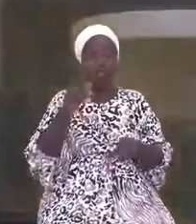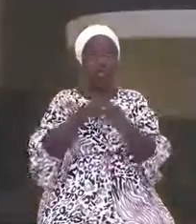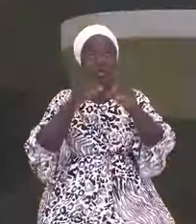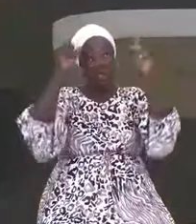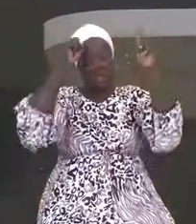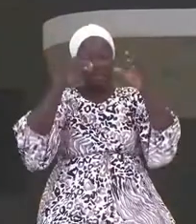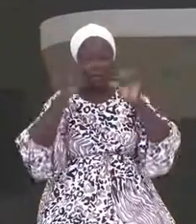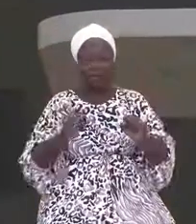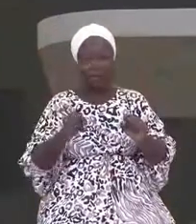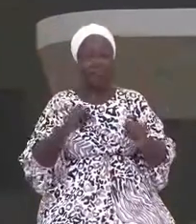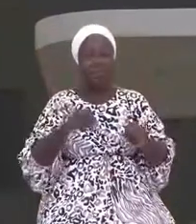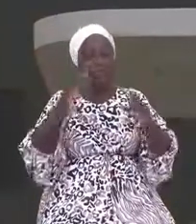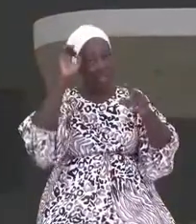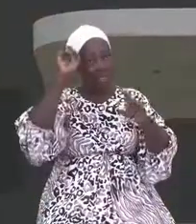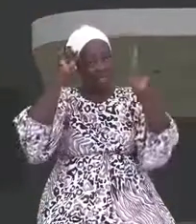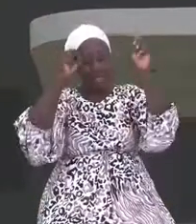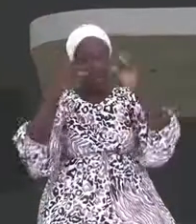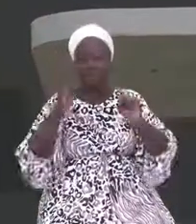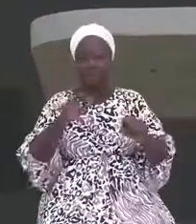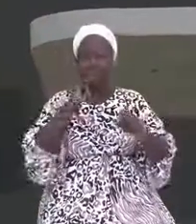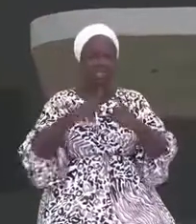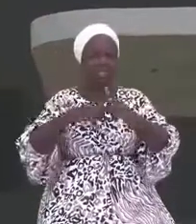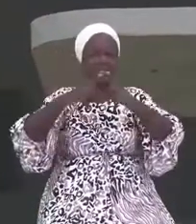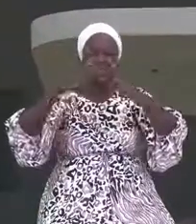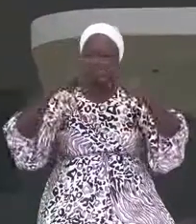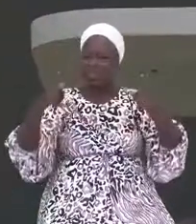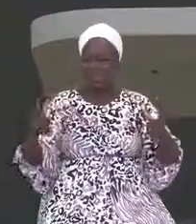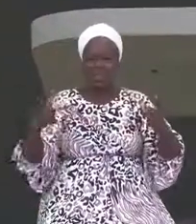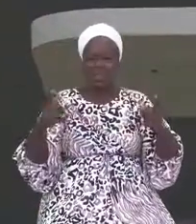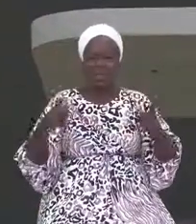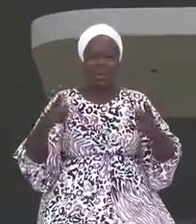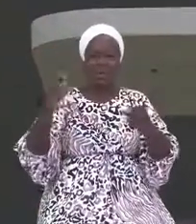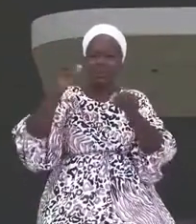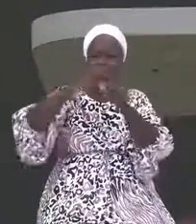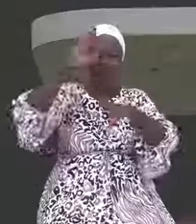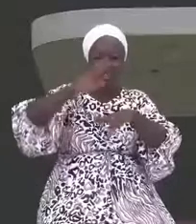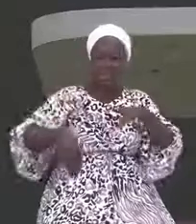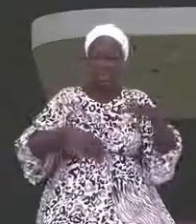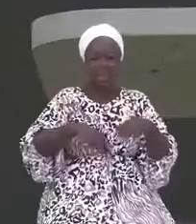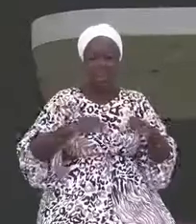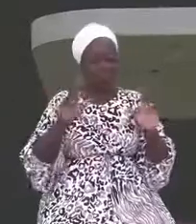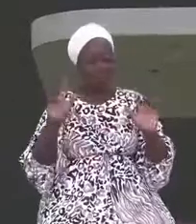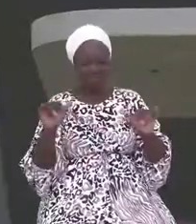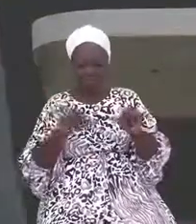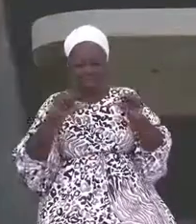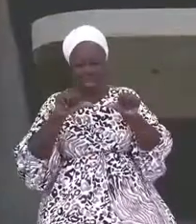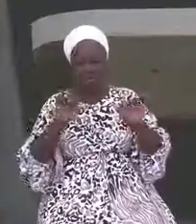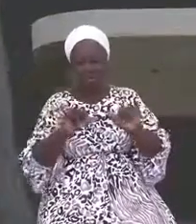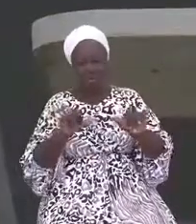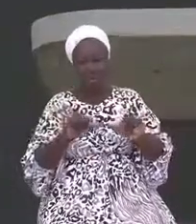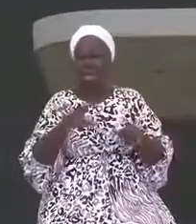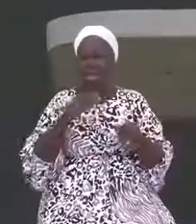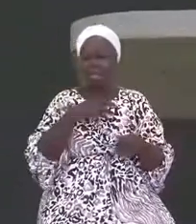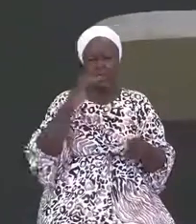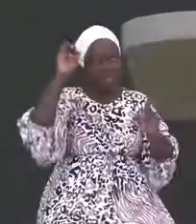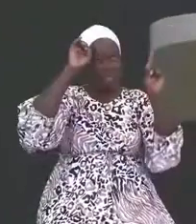puissance est immense. Sa puissance est grande au-delà de toute compréhension. Sa puissance est